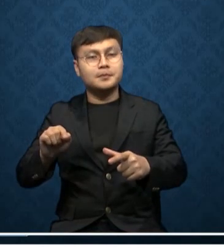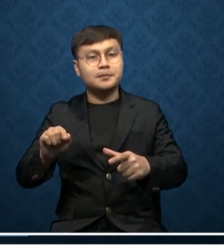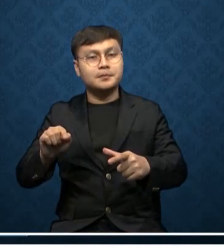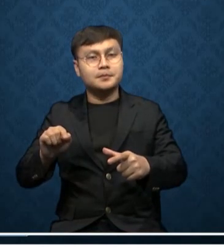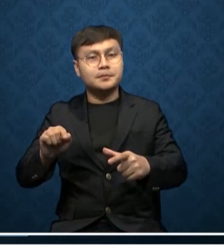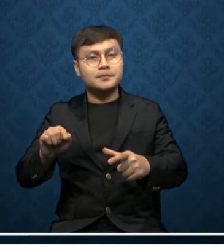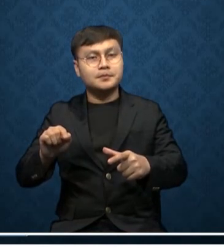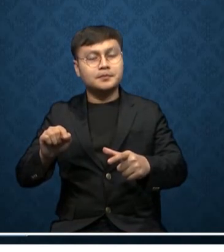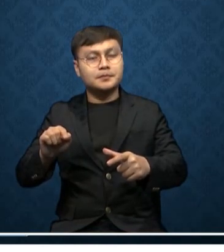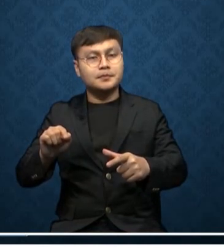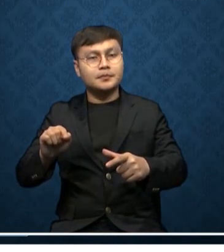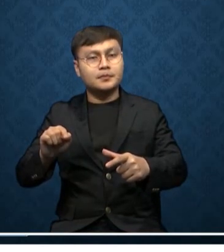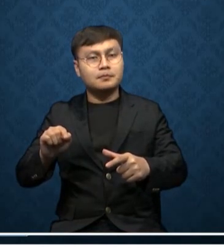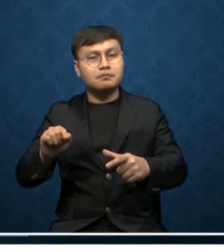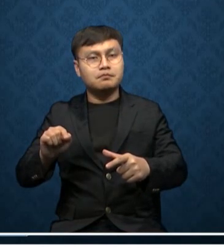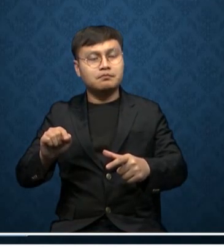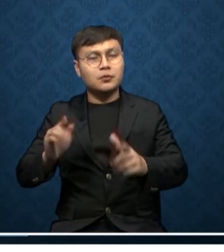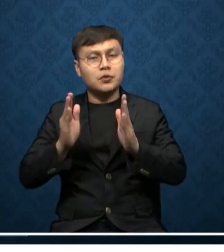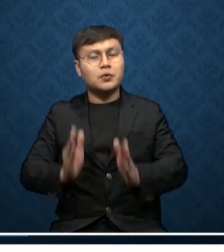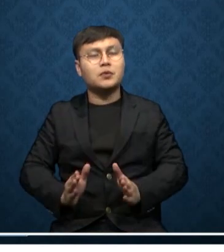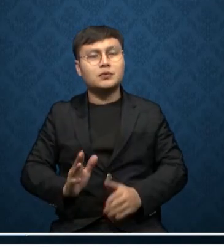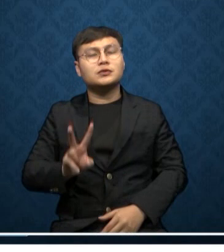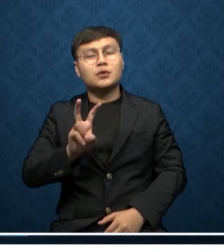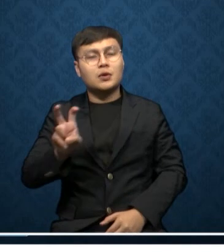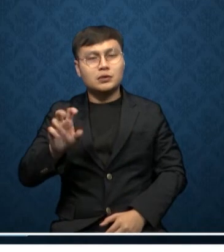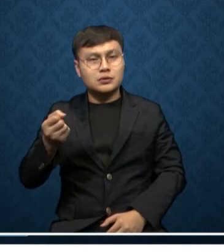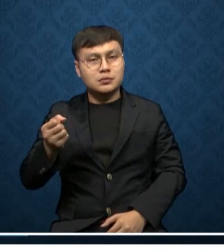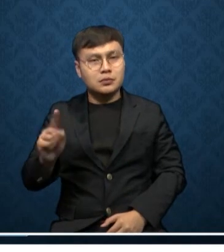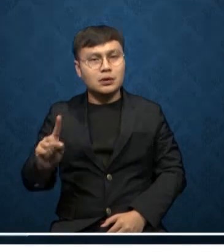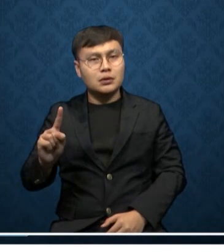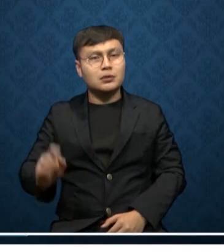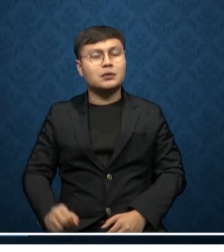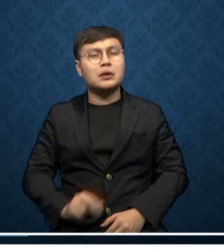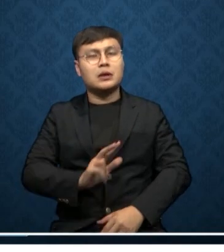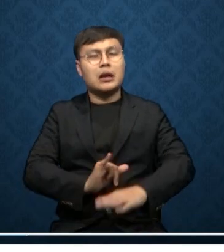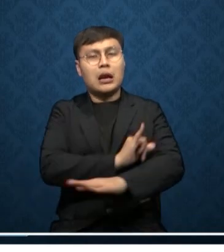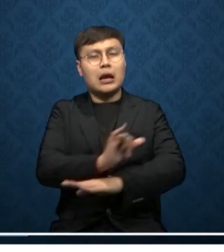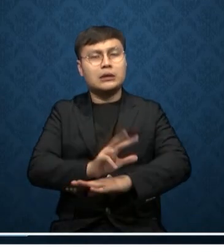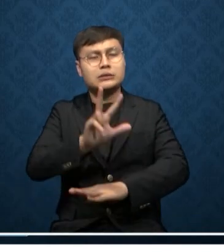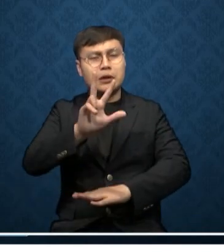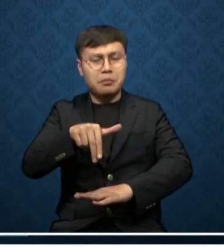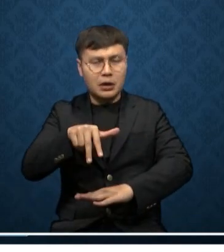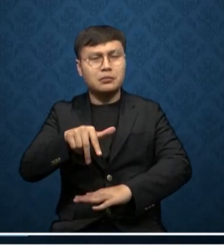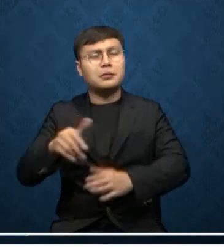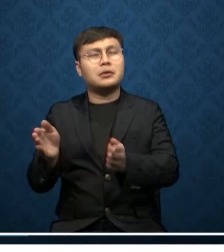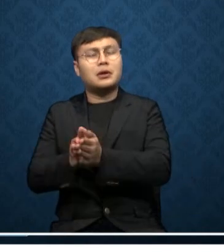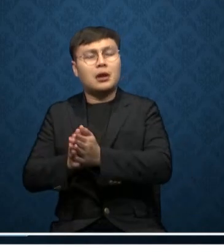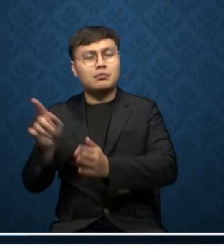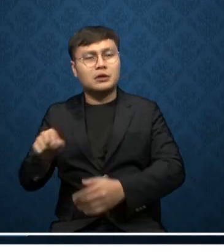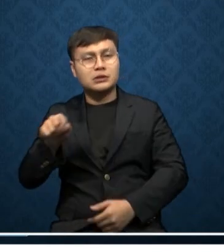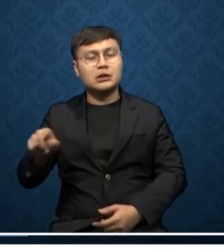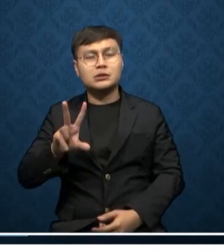เกษตรดีที่เหมาะสมเนี่ยแค่ 211รายเท่านั้นเองพื้นที่ให้ 3,000กว่าไร่คิดเป็นเปอร์เซ็นต์แค่ 11%ใน